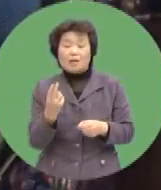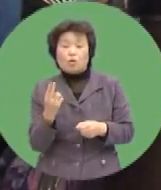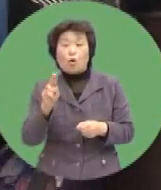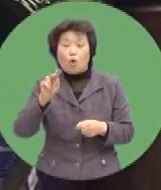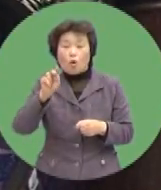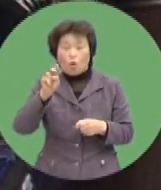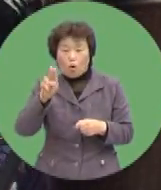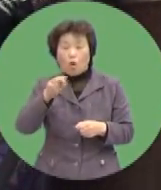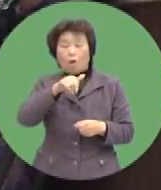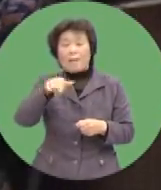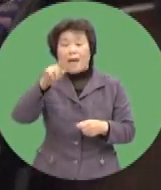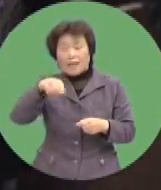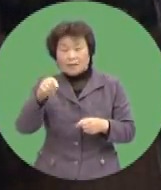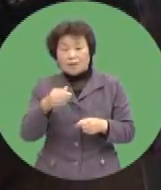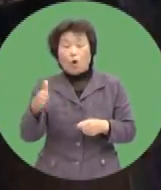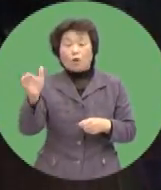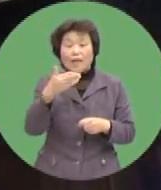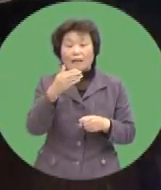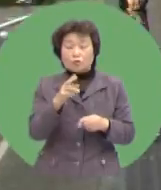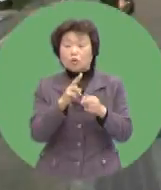なで合唱。